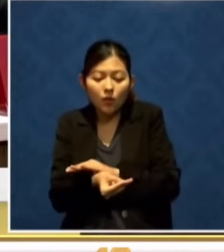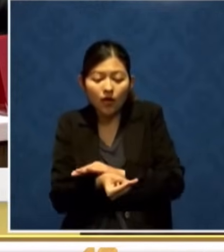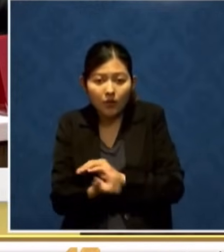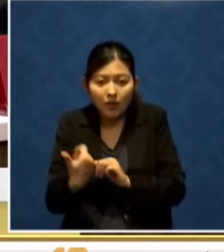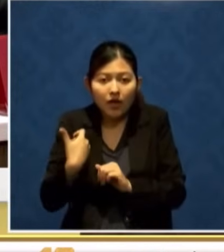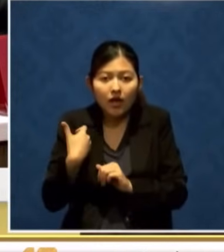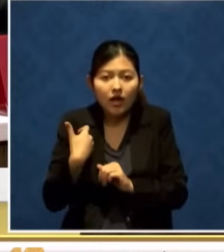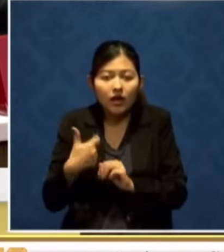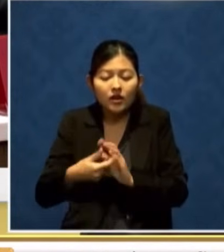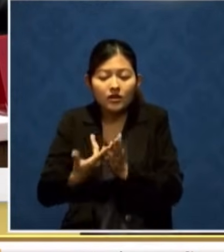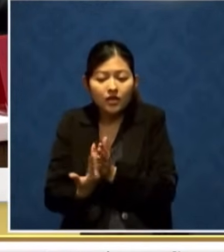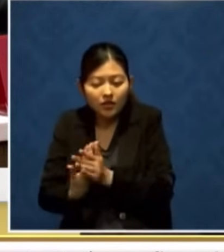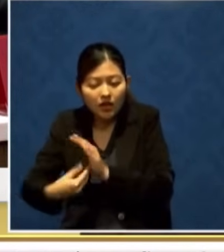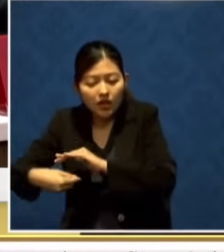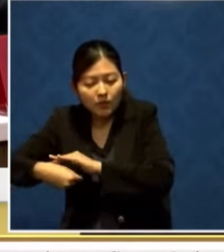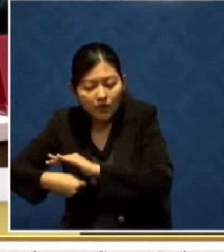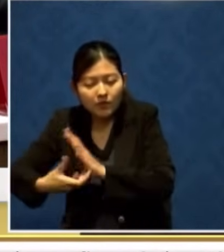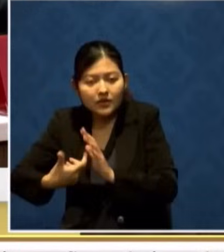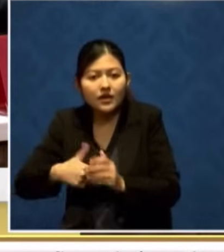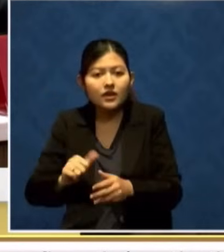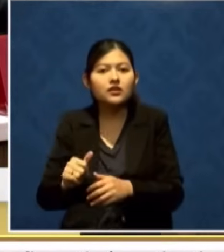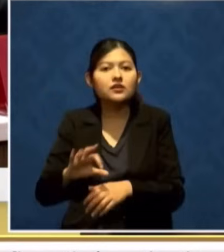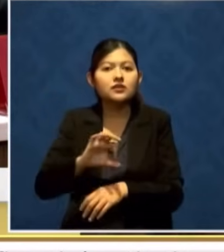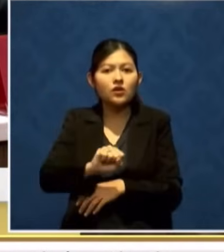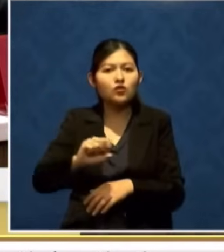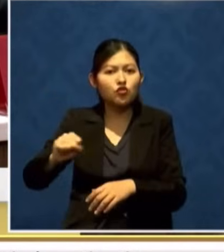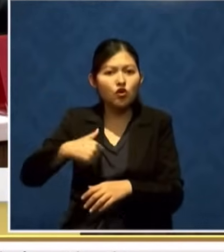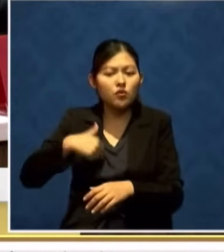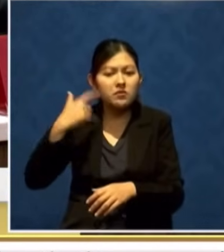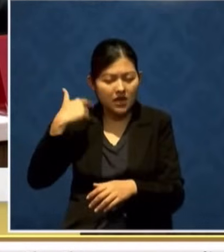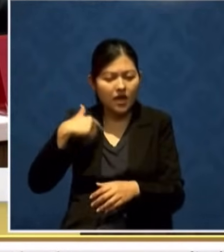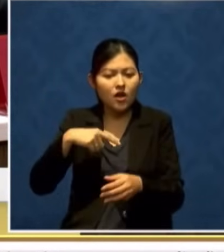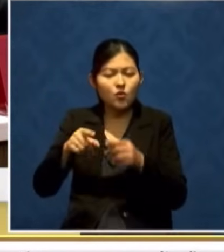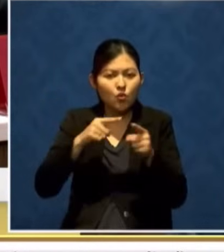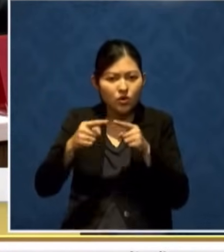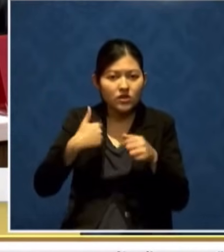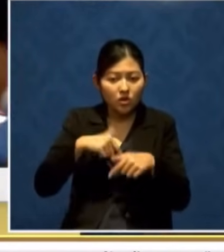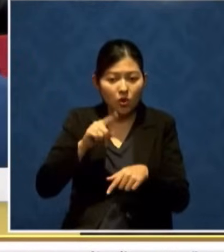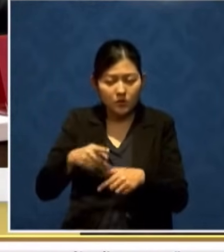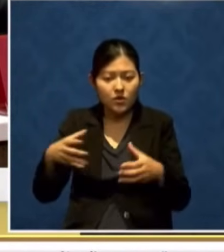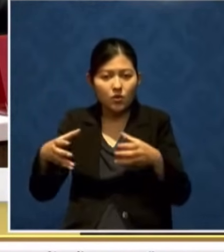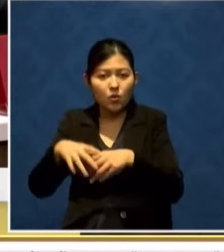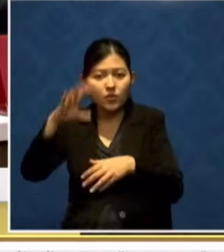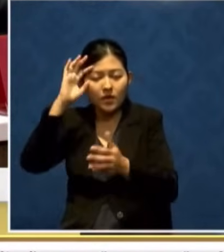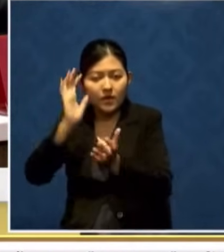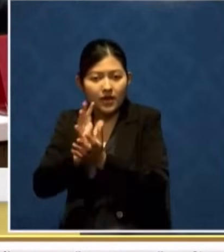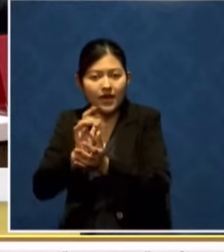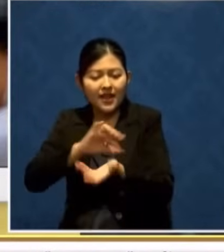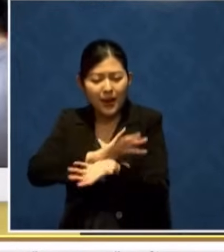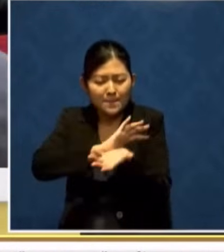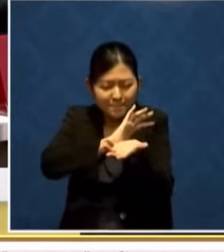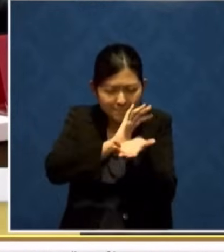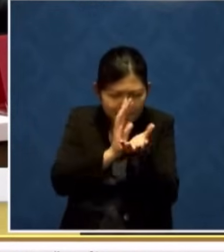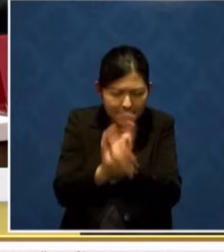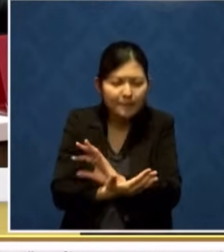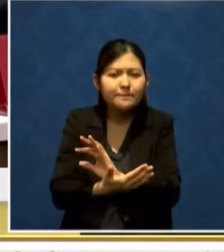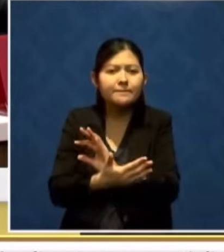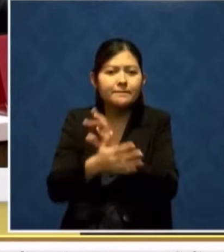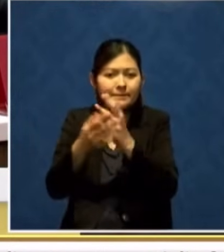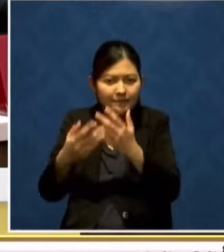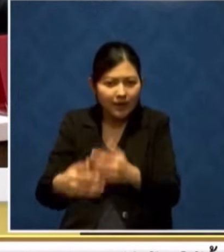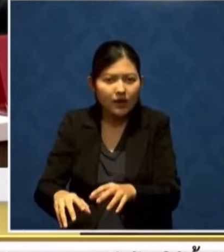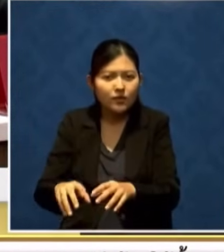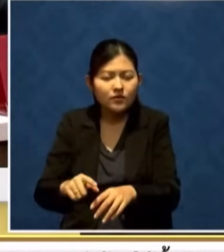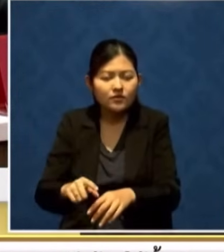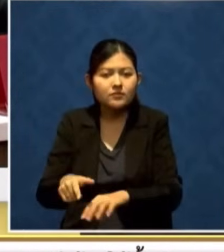สมาชิกอาจจะมีการพูดก็ต้องพูดมาในองค์กรตำรวจกับเป็นการปฏิรูปอย่างแท้จริง